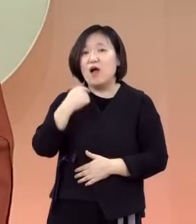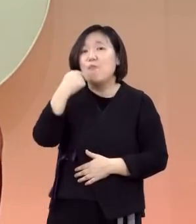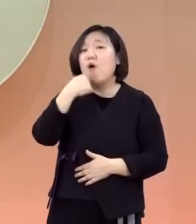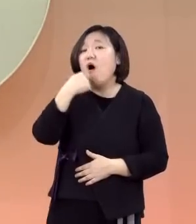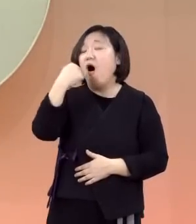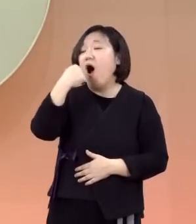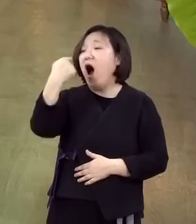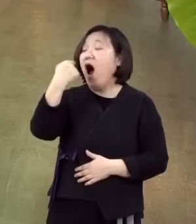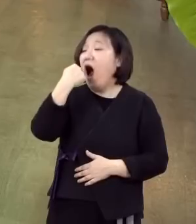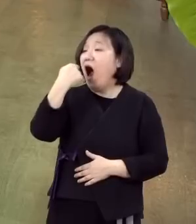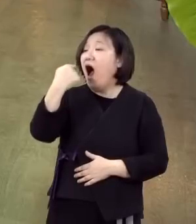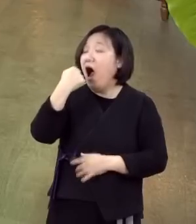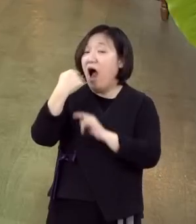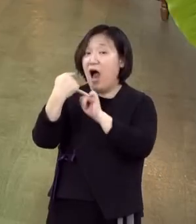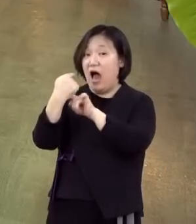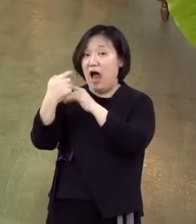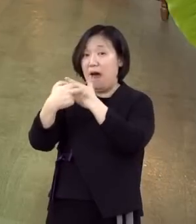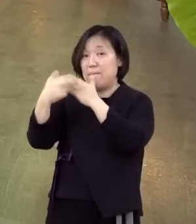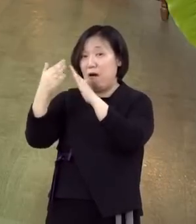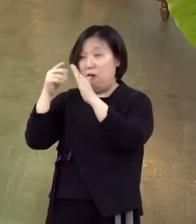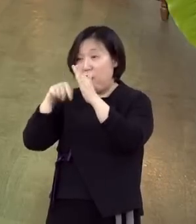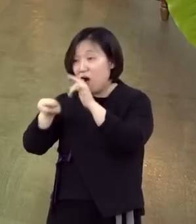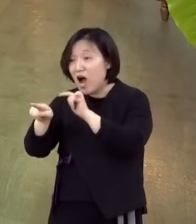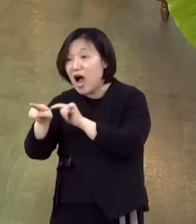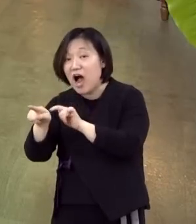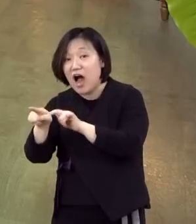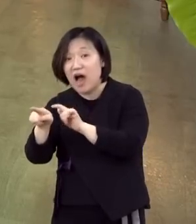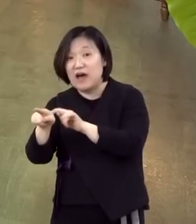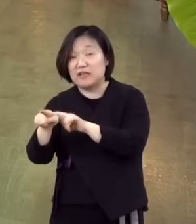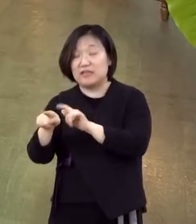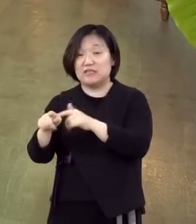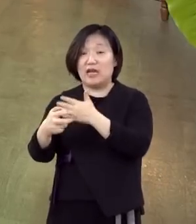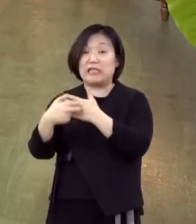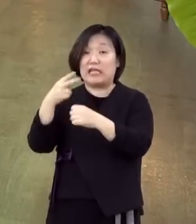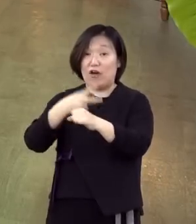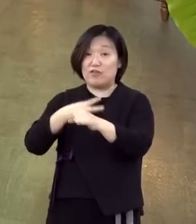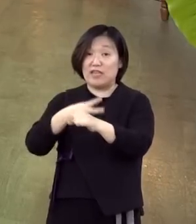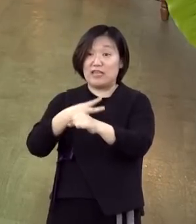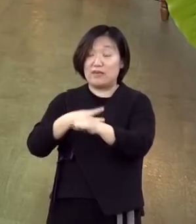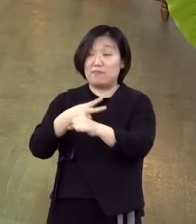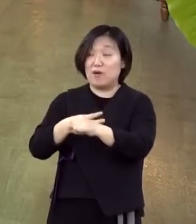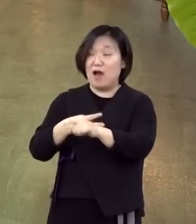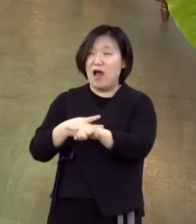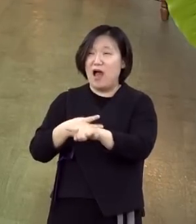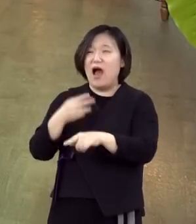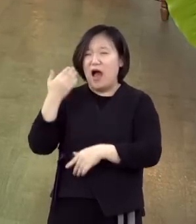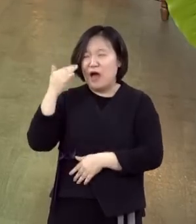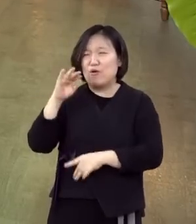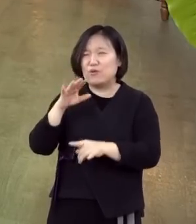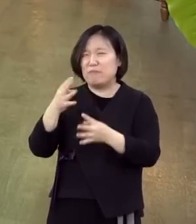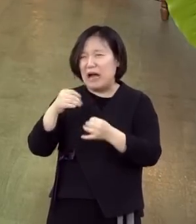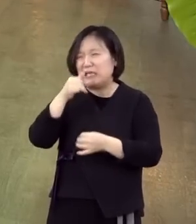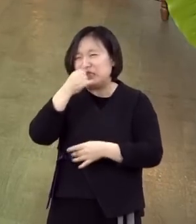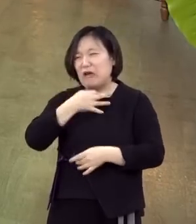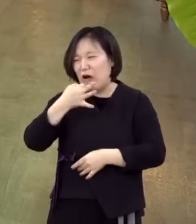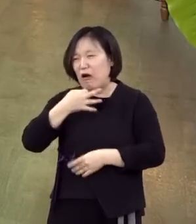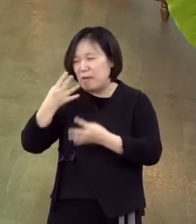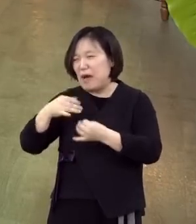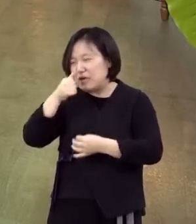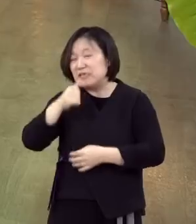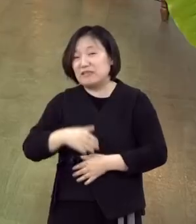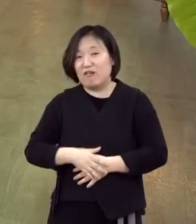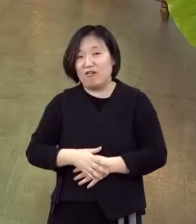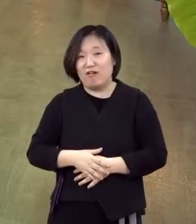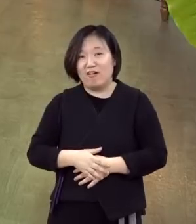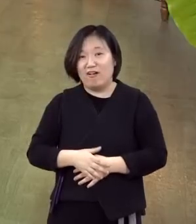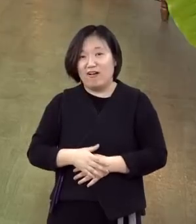이비인후과에가서 증상을설명했더니 의사선생님이"이런증상으로오는사람들이많아요 ."라고말씀하셨어요.그러자그는"